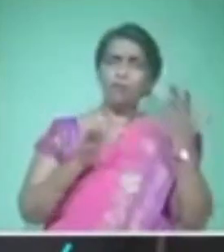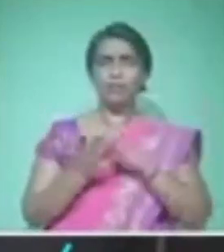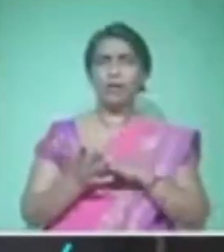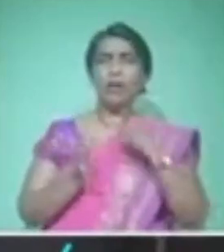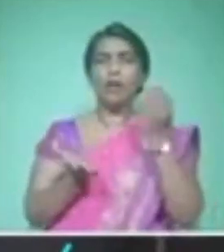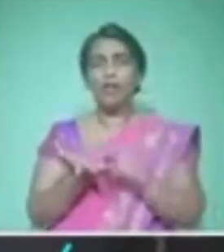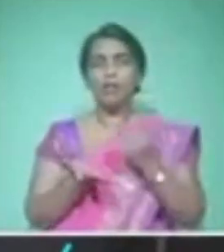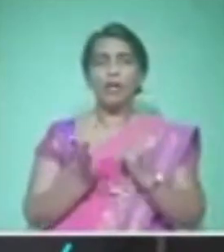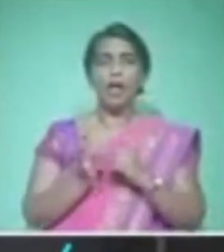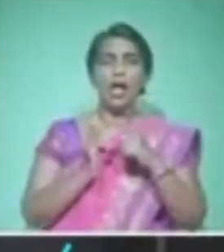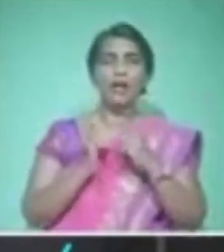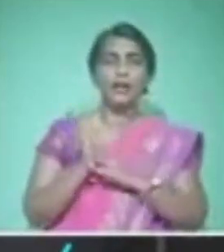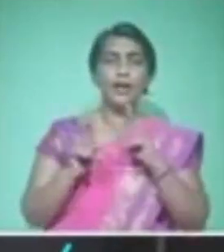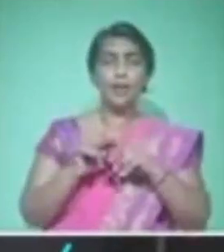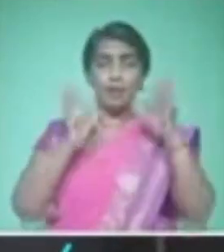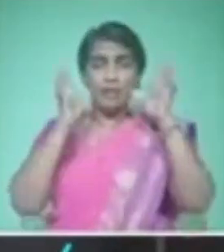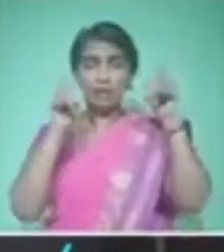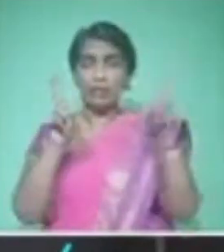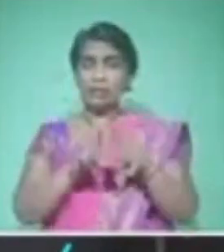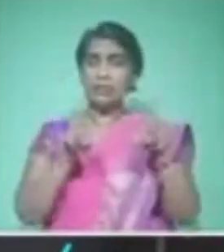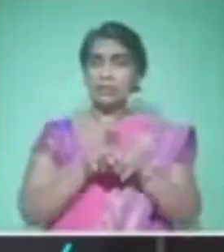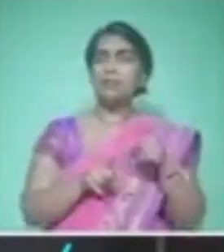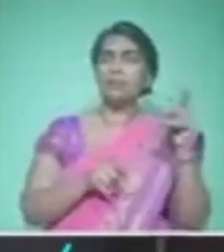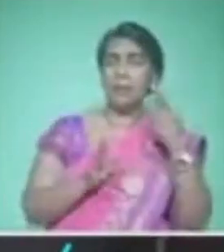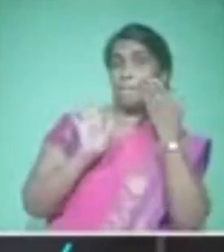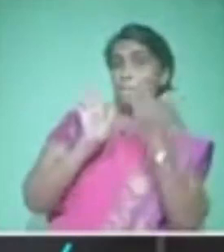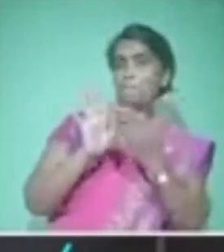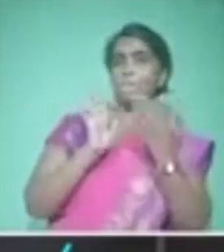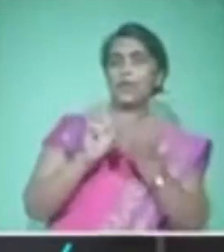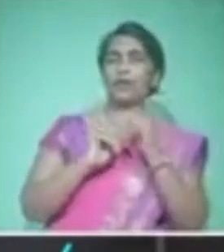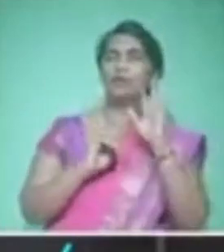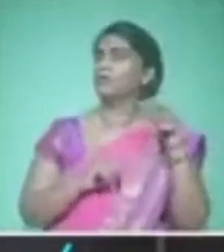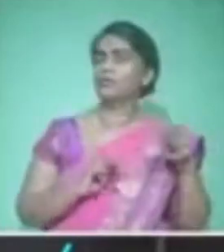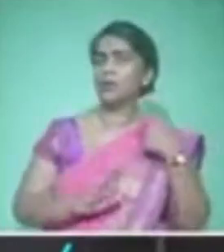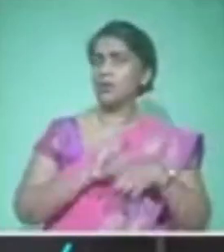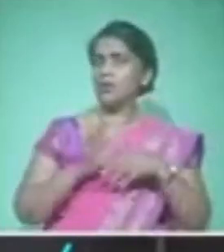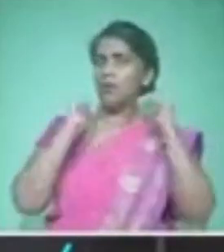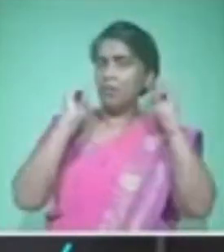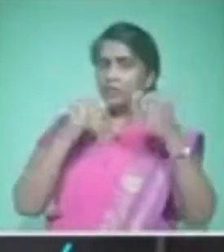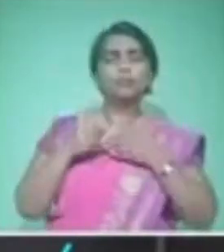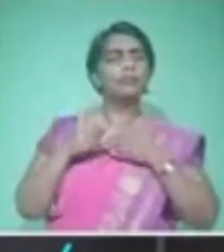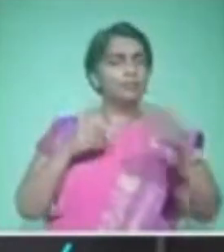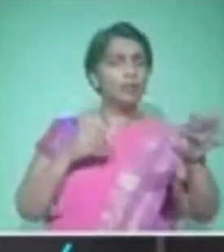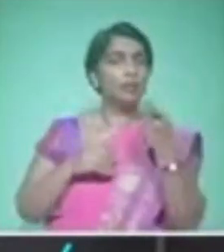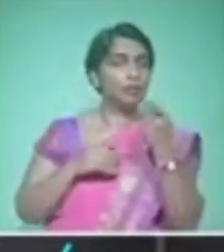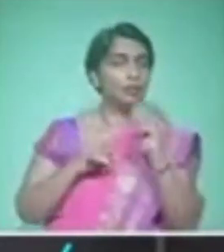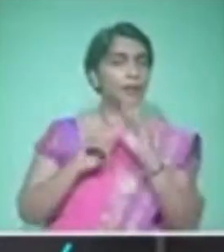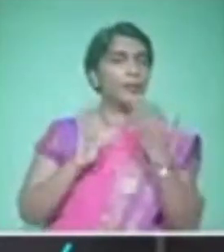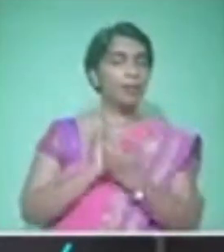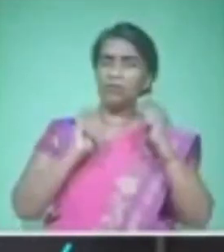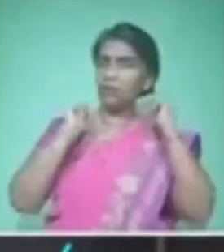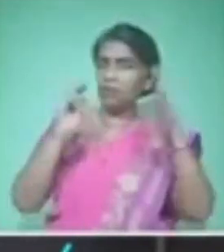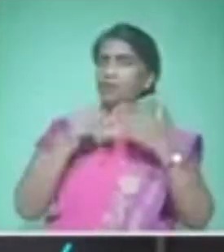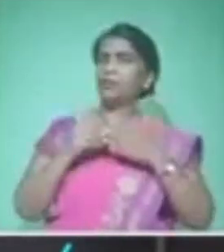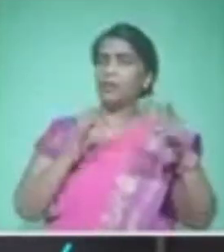මේ IMF එක බිල් එක කරගෙන එක එක විදියට පෙන්න පෙන යනවා. අපි රට හරියට ගෙනියනවා නම් ආර්ථික ප්‍රතිපත්ති හරියට